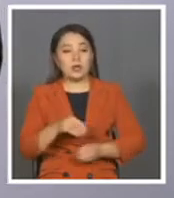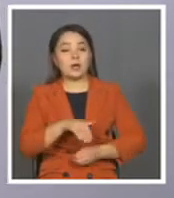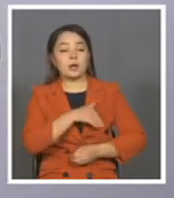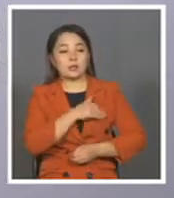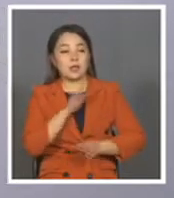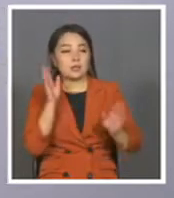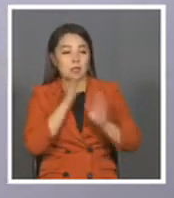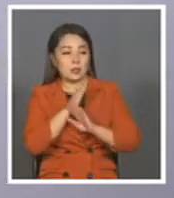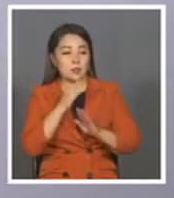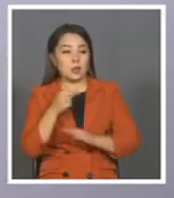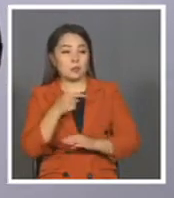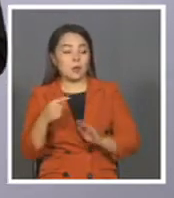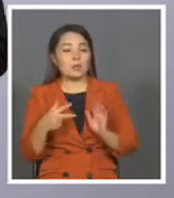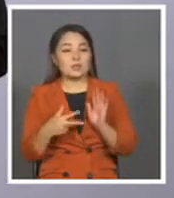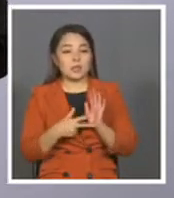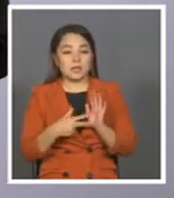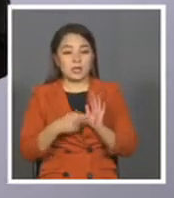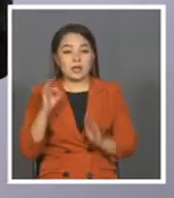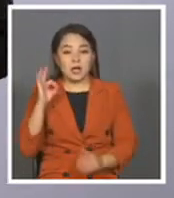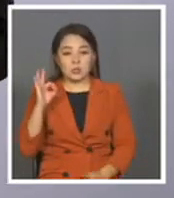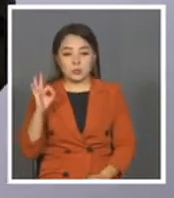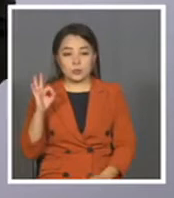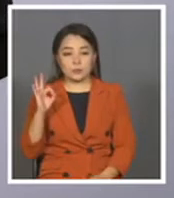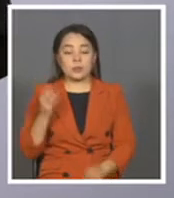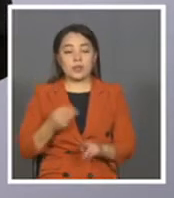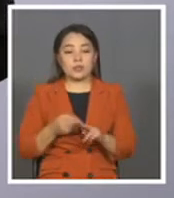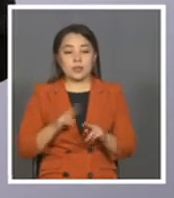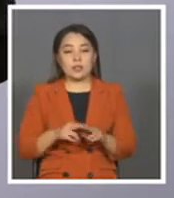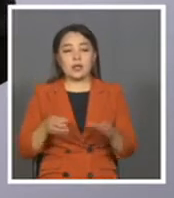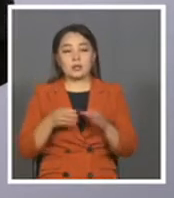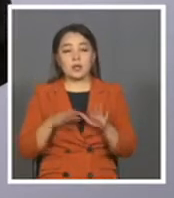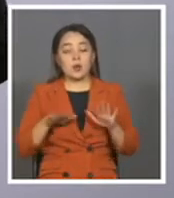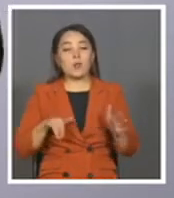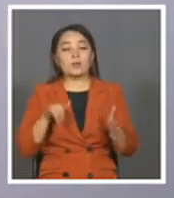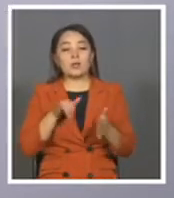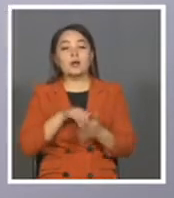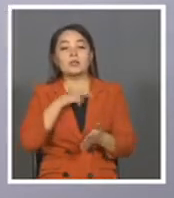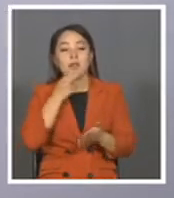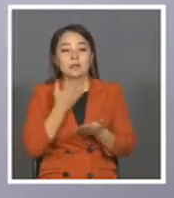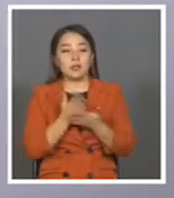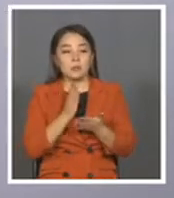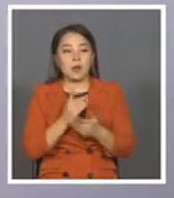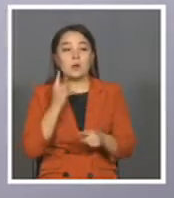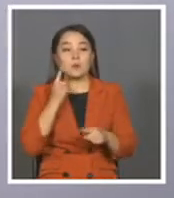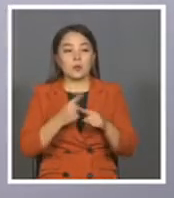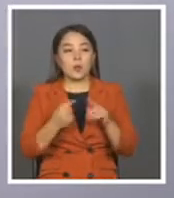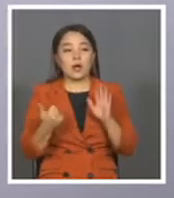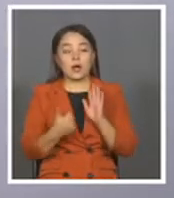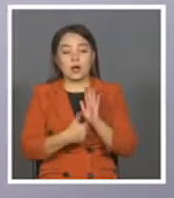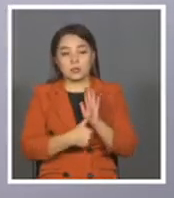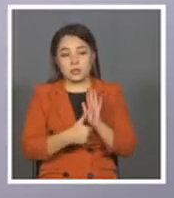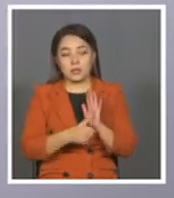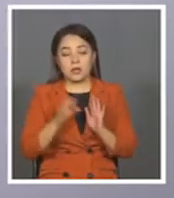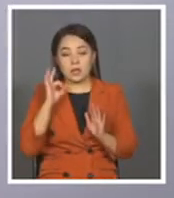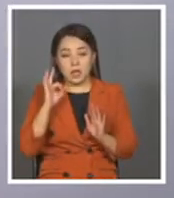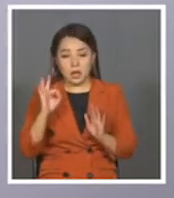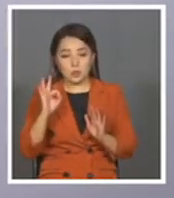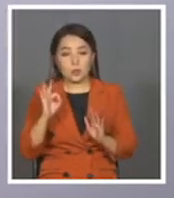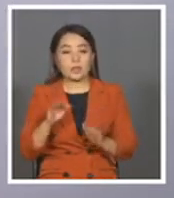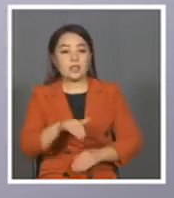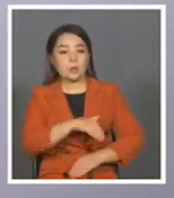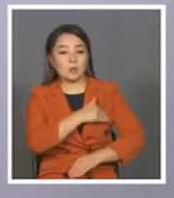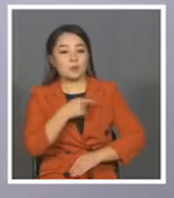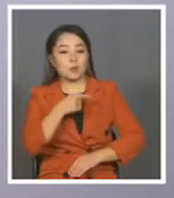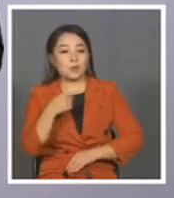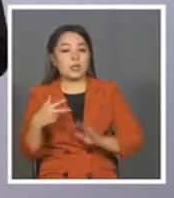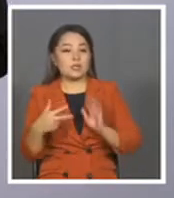температурасы минус 8 градус. Шкаланың орналасуына қарасақ, плюс 6 градус температура минус 8